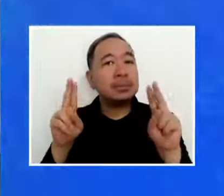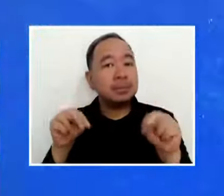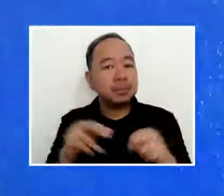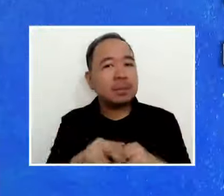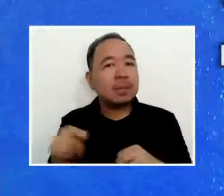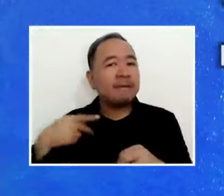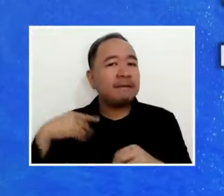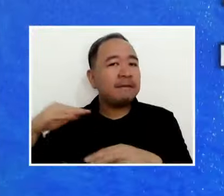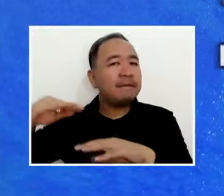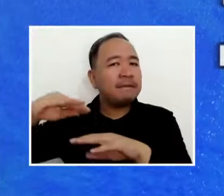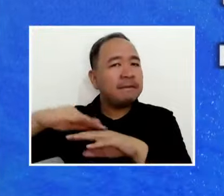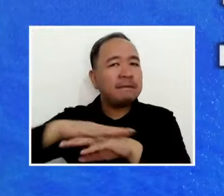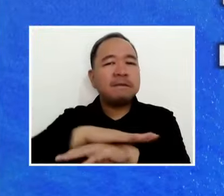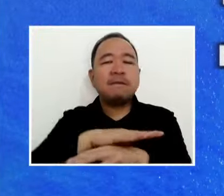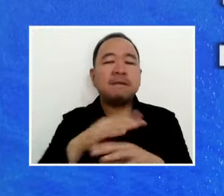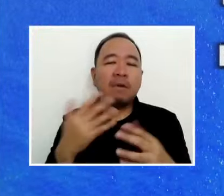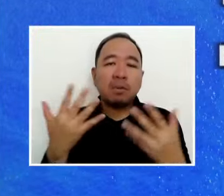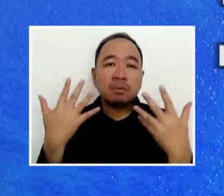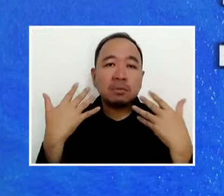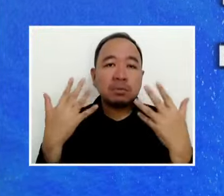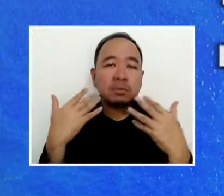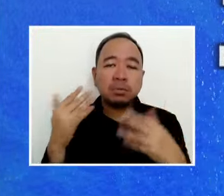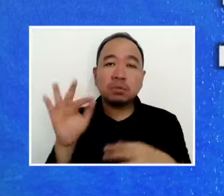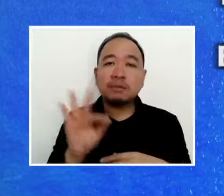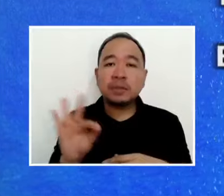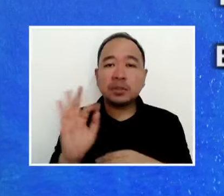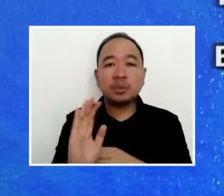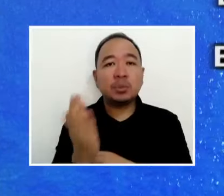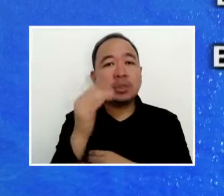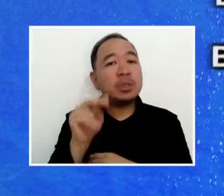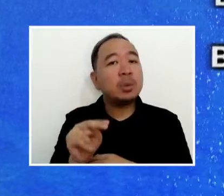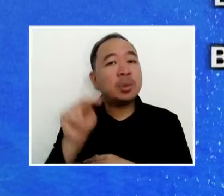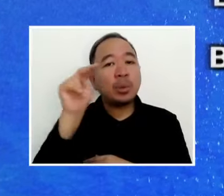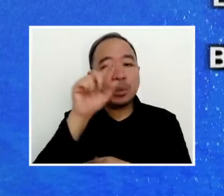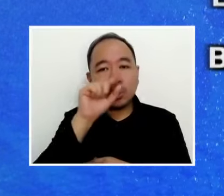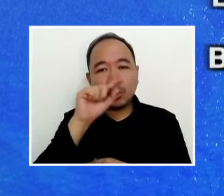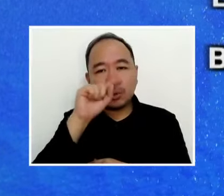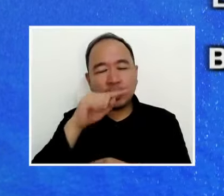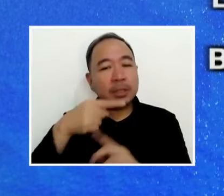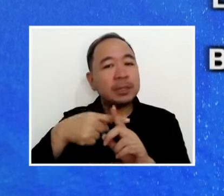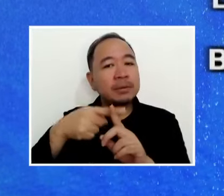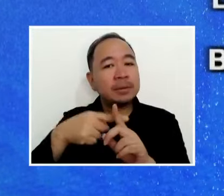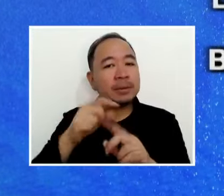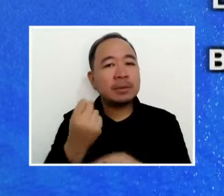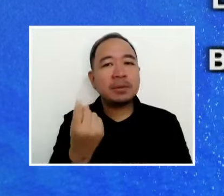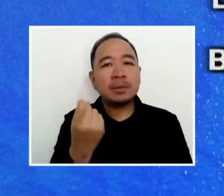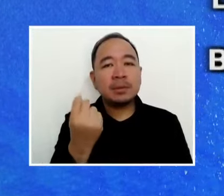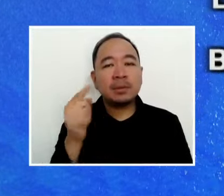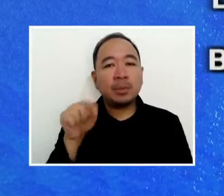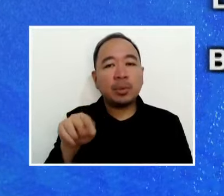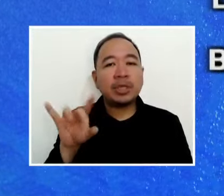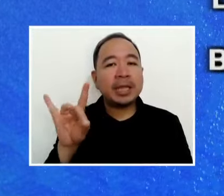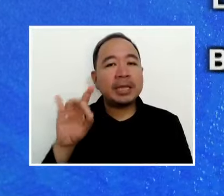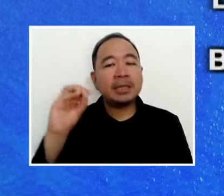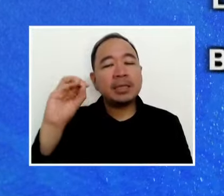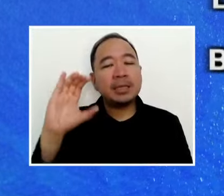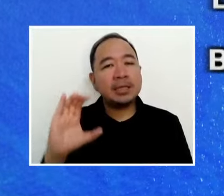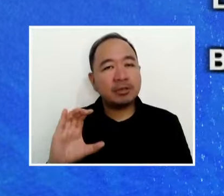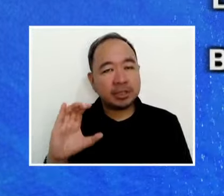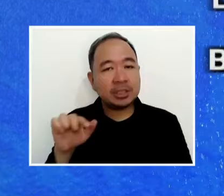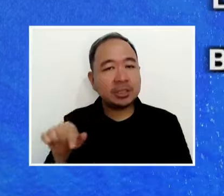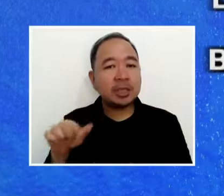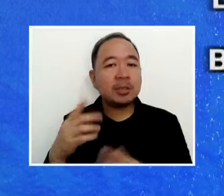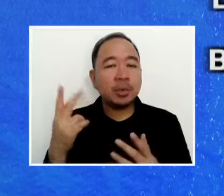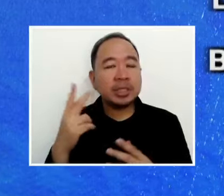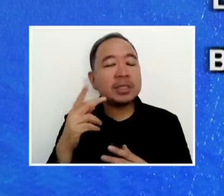papahinang amihan Biyernes ng umaga dyan sa Northern Luzon, kung saan bumaba sa 11.8 degrees Celsius ang temperatura sa La